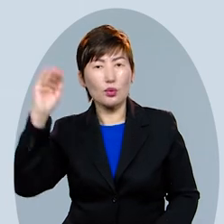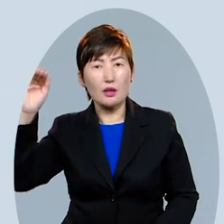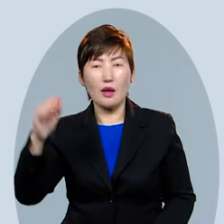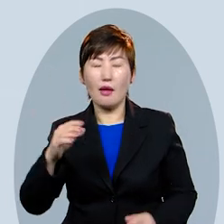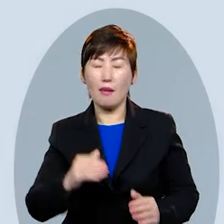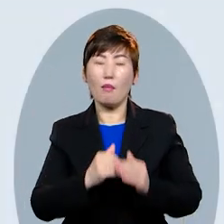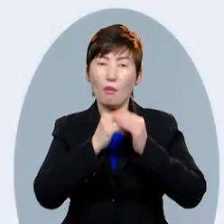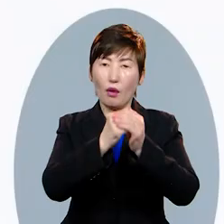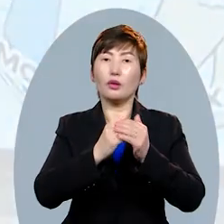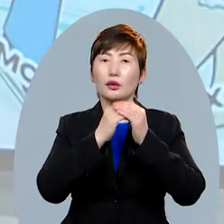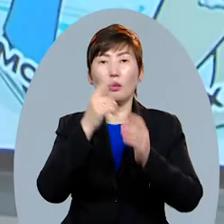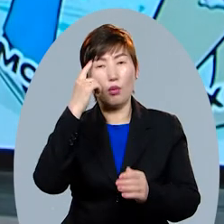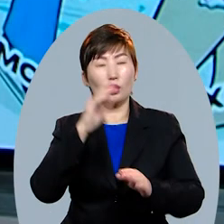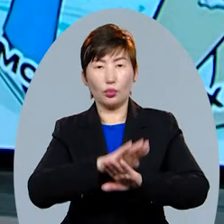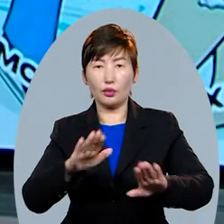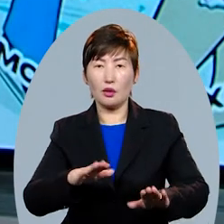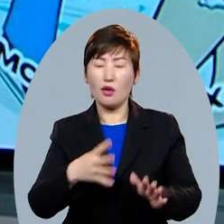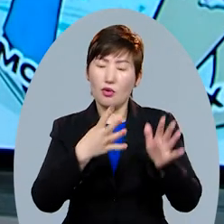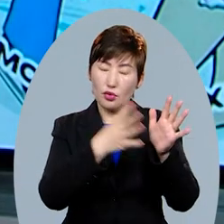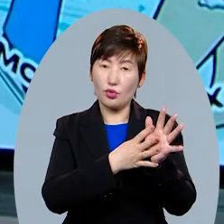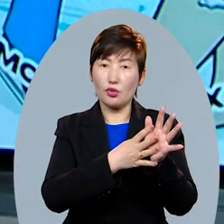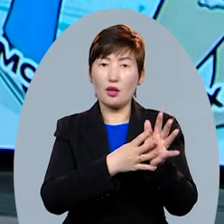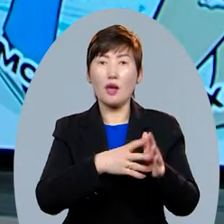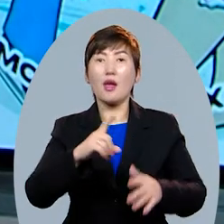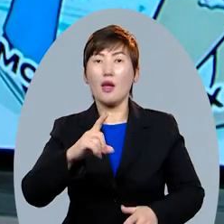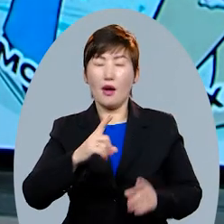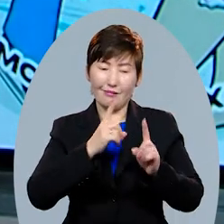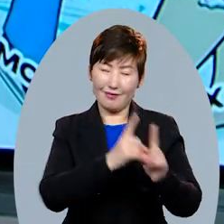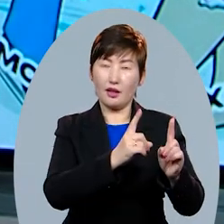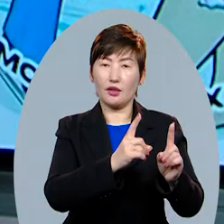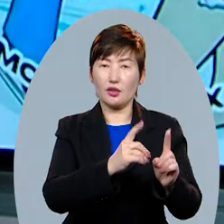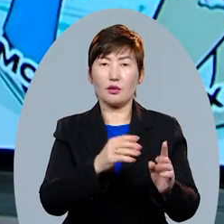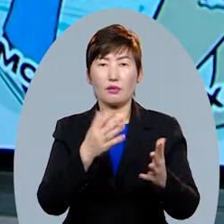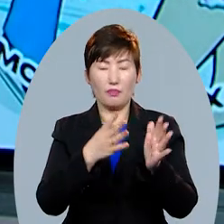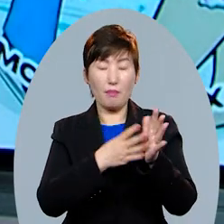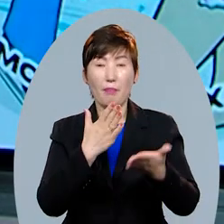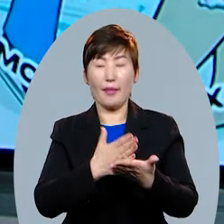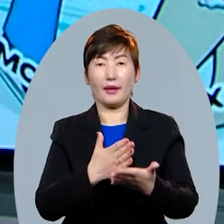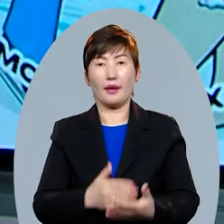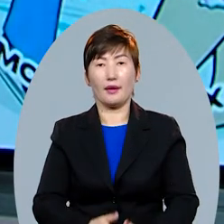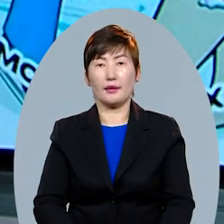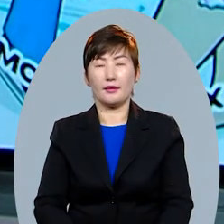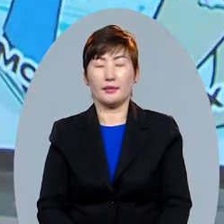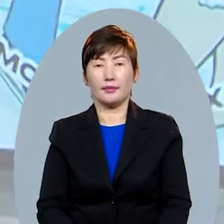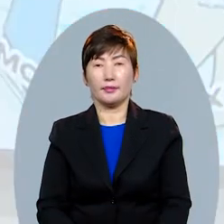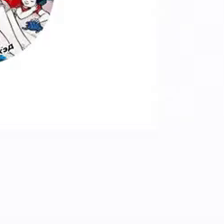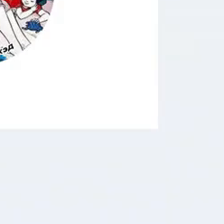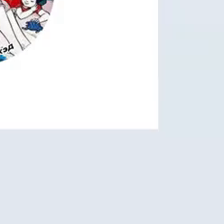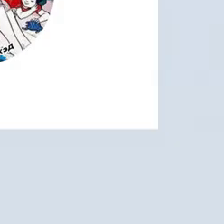Монгол хүүхэд, ахын дүүсээ дээдэлдэг удамт Монгол хүүхэд гэсэн 9 эрмэлзэх зүйл байдаг